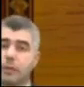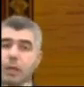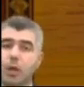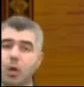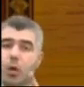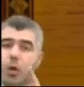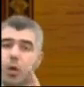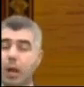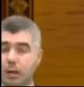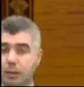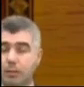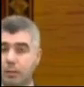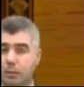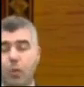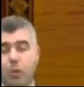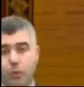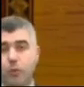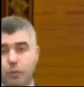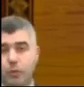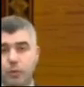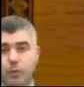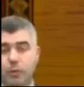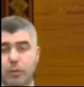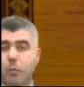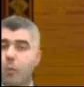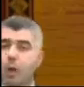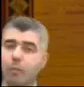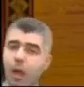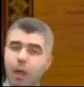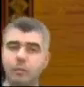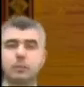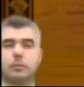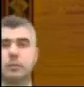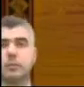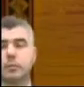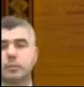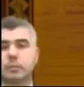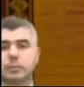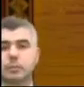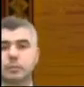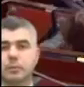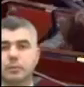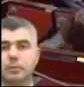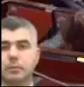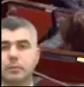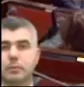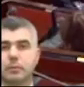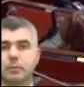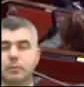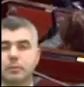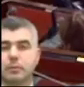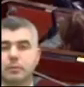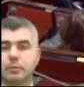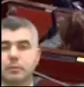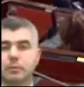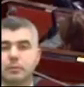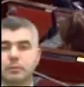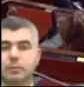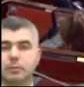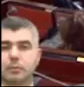للشعب الفلسطيني واللبناني الذين هم بأشد الحاجة إليها.